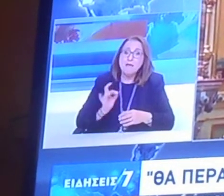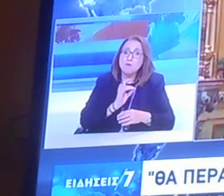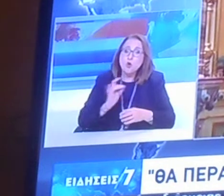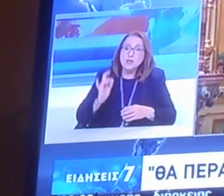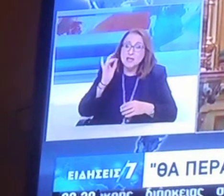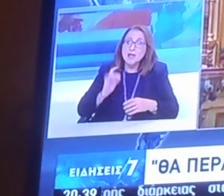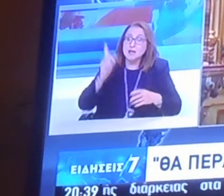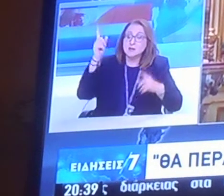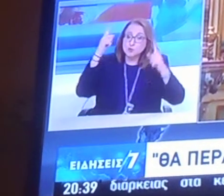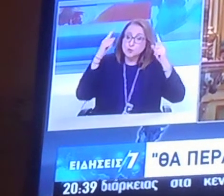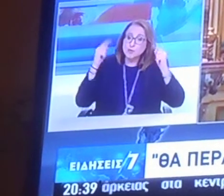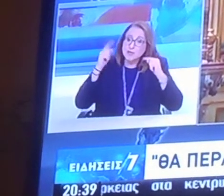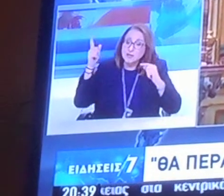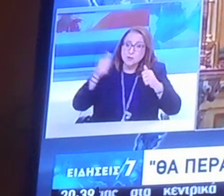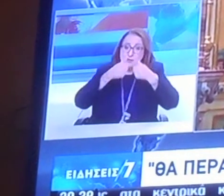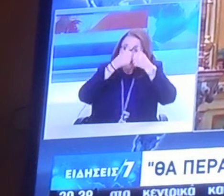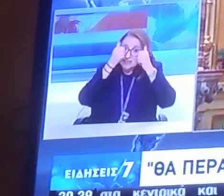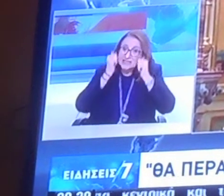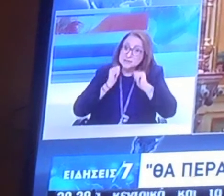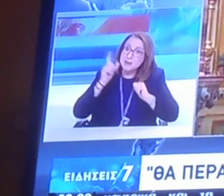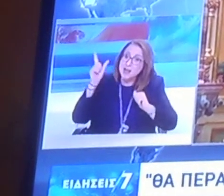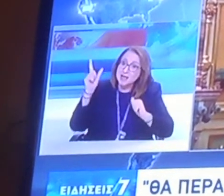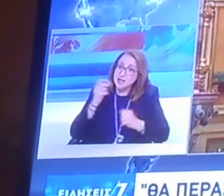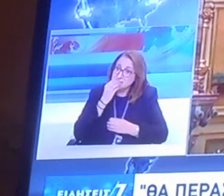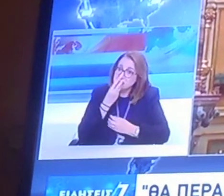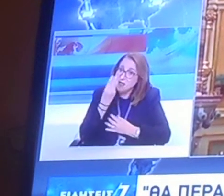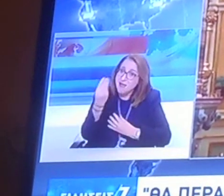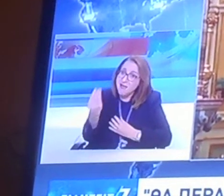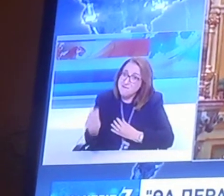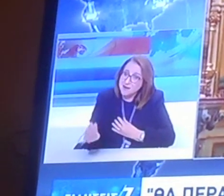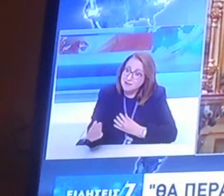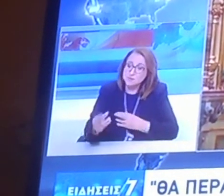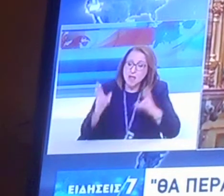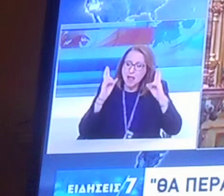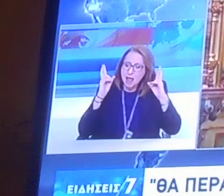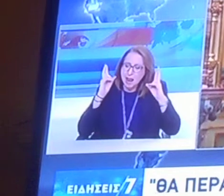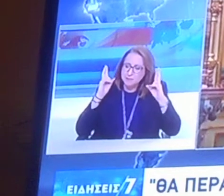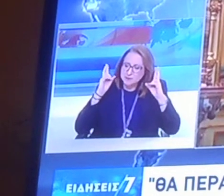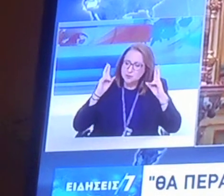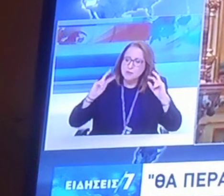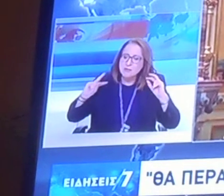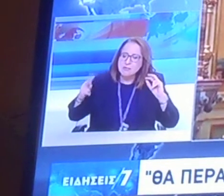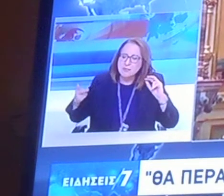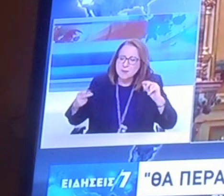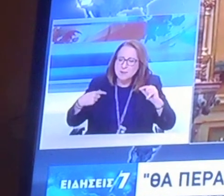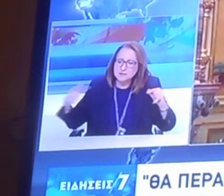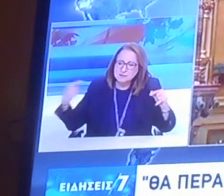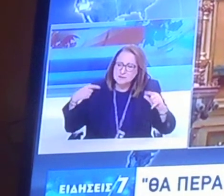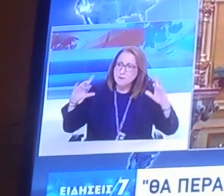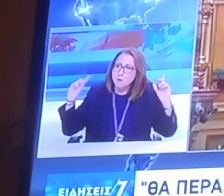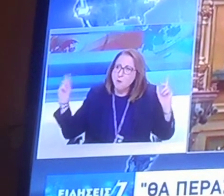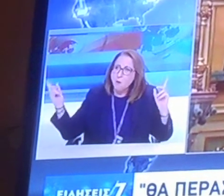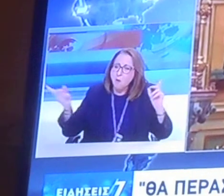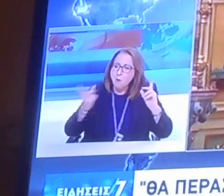Θεοτόκου, της Ευαγγελιστρίας, να είναι παρούσα στην πορεία όλων μας, να μετατρέπει την